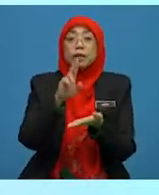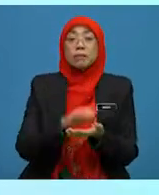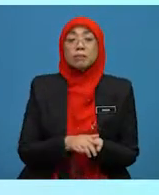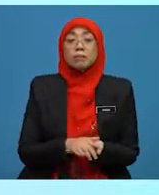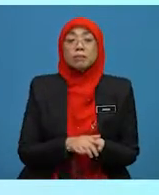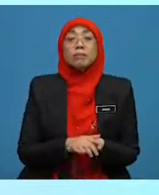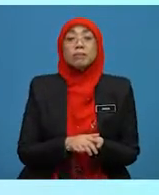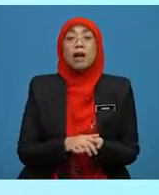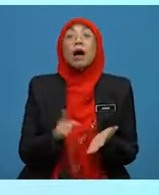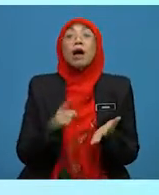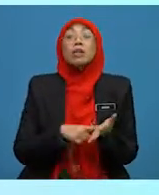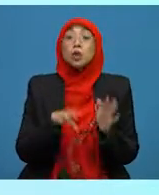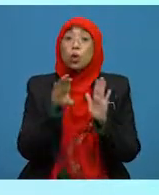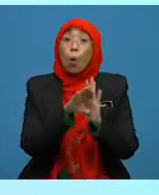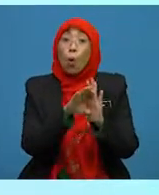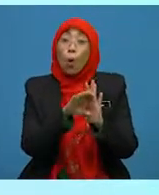Contoh ayat.